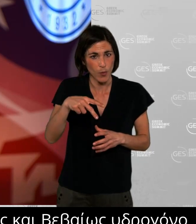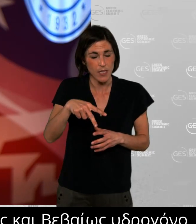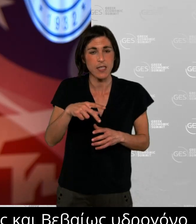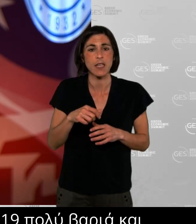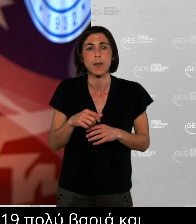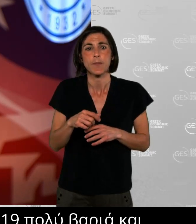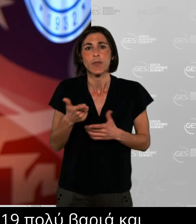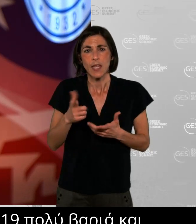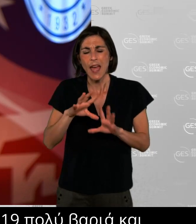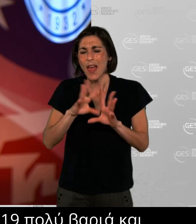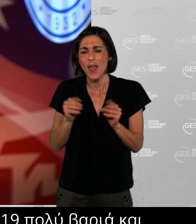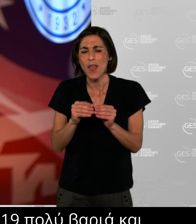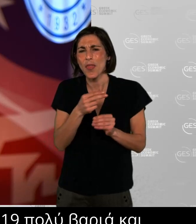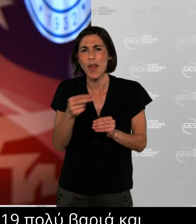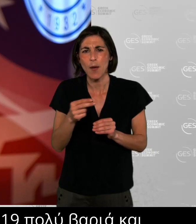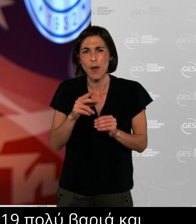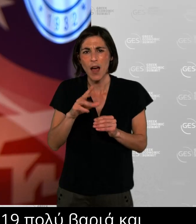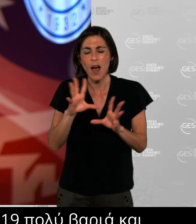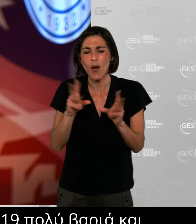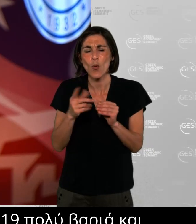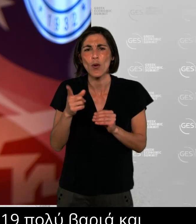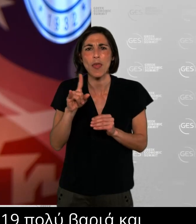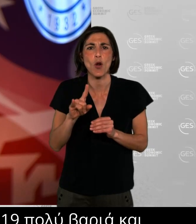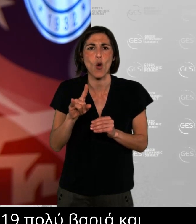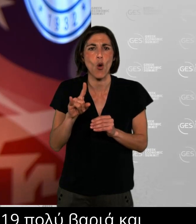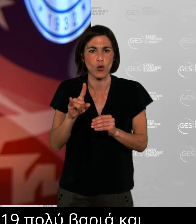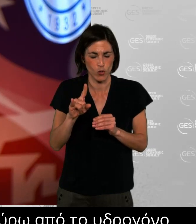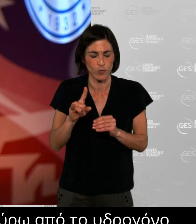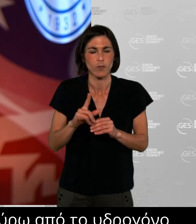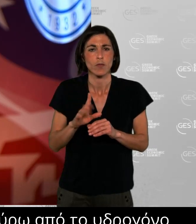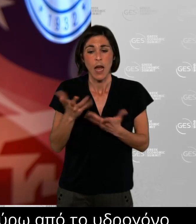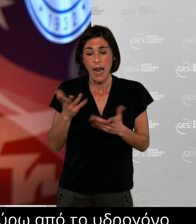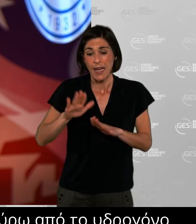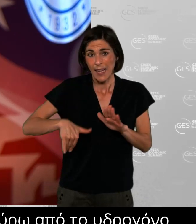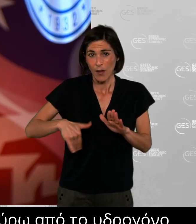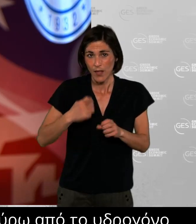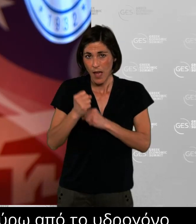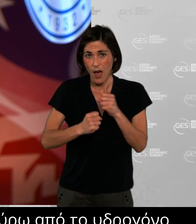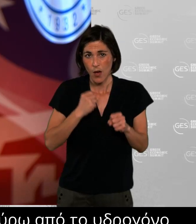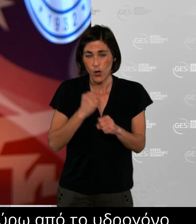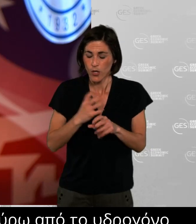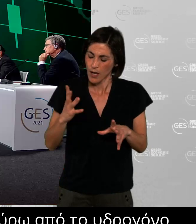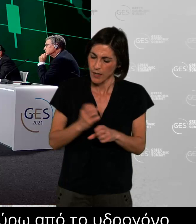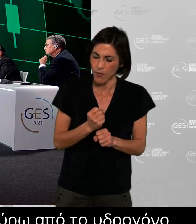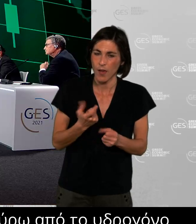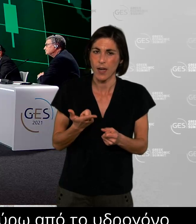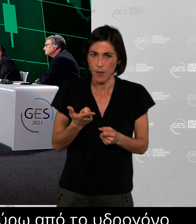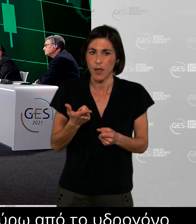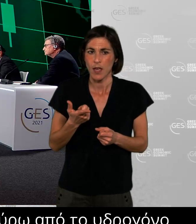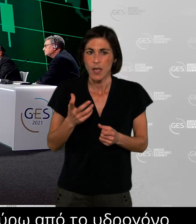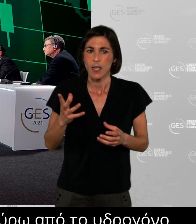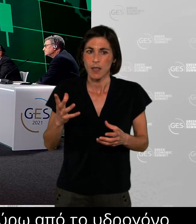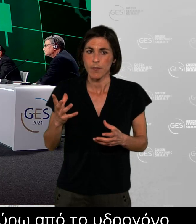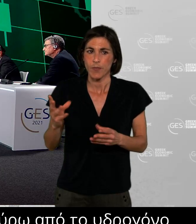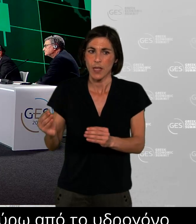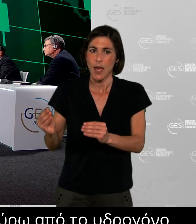τεχνολογία γύρω από το υδρογόνο. Όμως τα τελευταία χρόνια καταφέραμε και αποκτήσαμε ένα τμήμα πια για μεταφορά τεχνολογίας, το οποίο